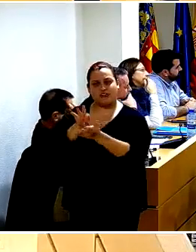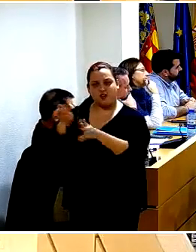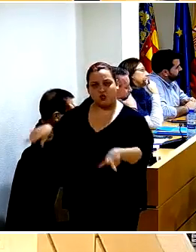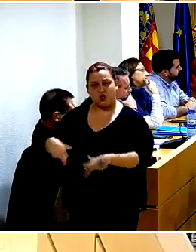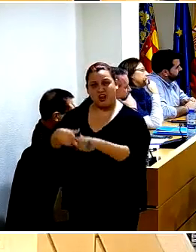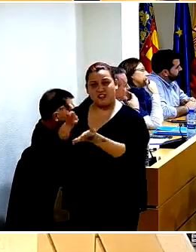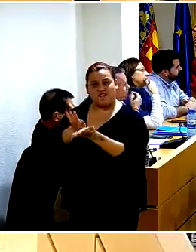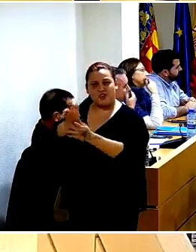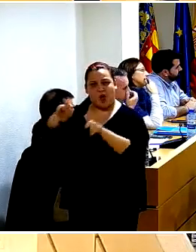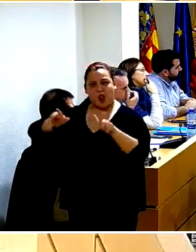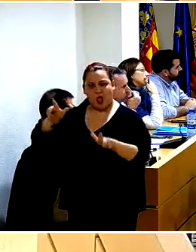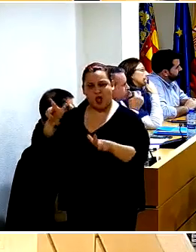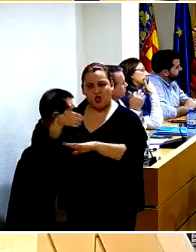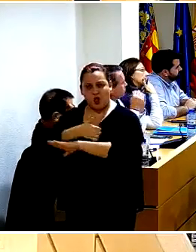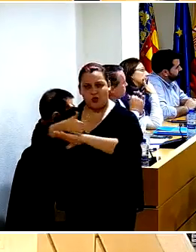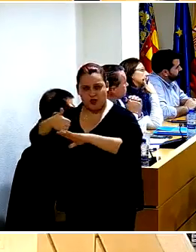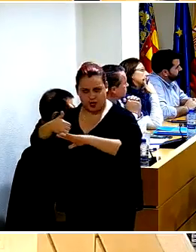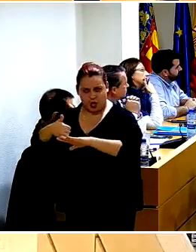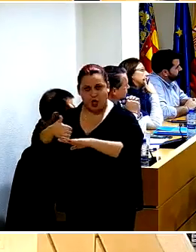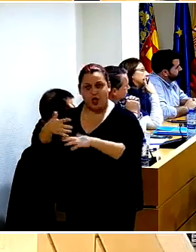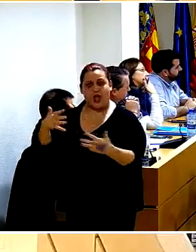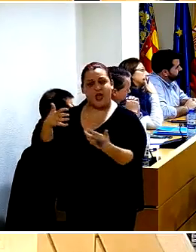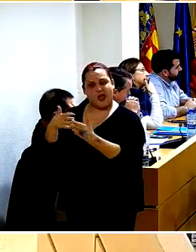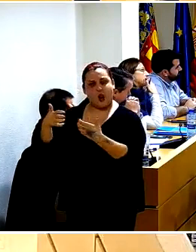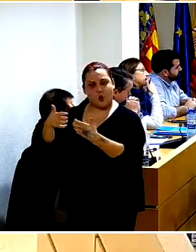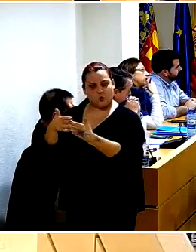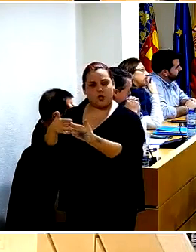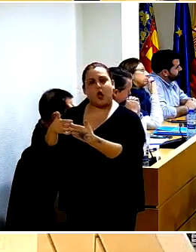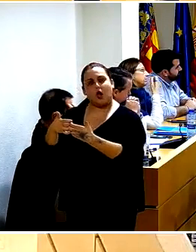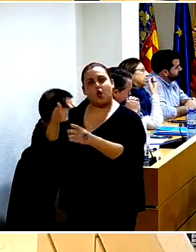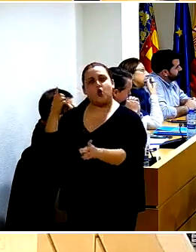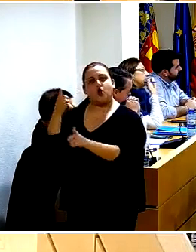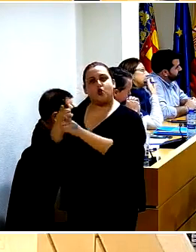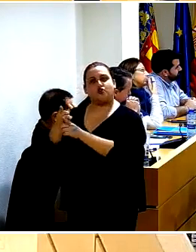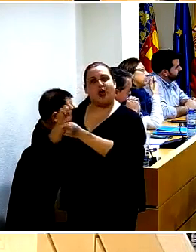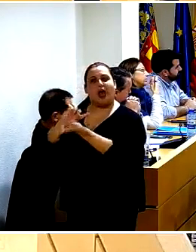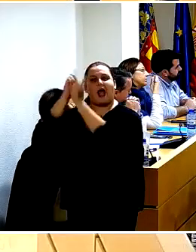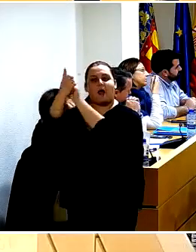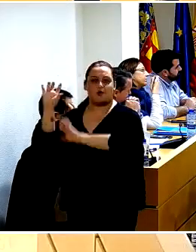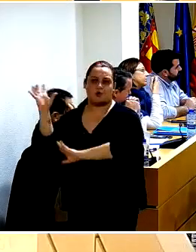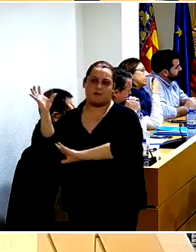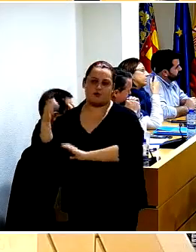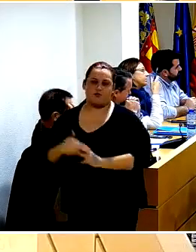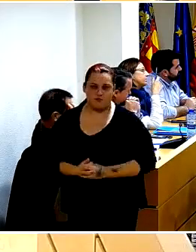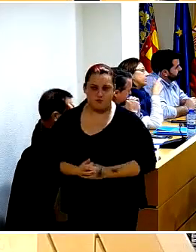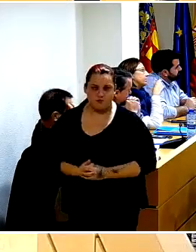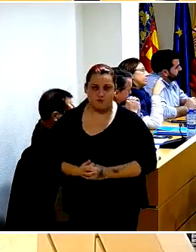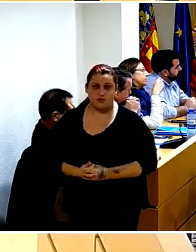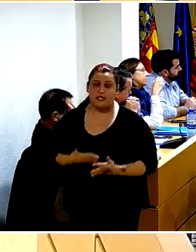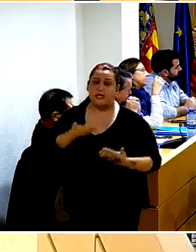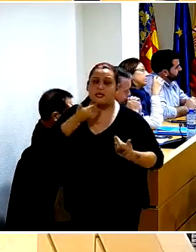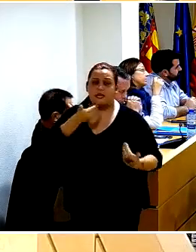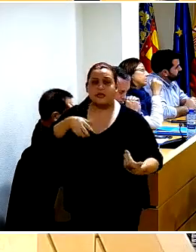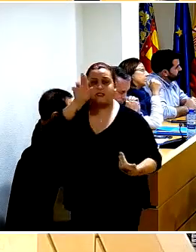a la ciutadania i la lluita, com hem comentat abans, contra el canvi climàtic. Donar les gràcies